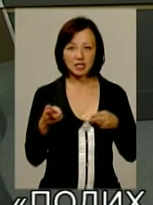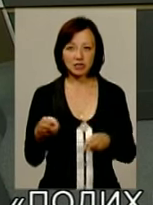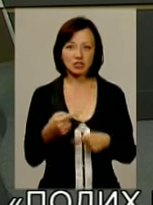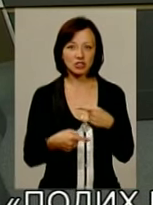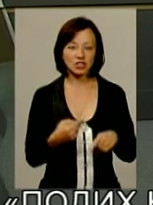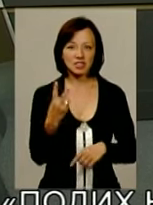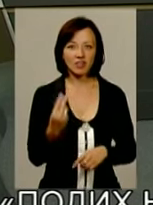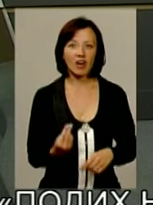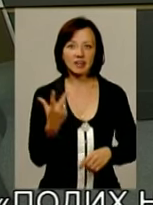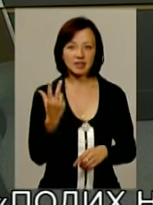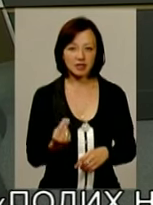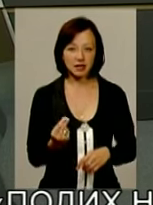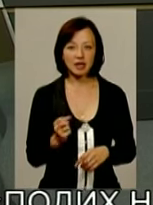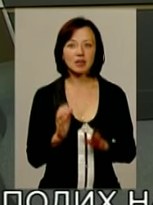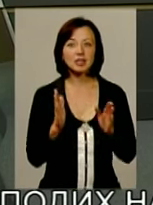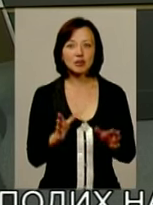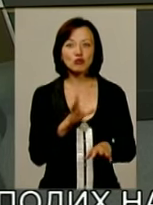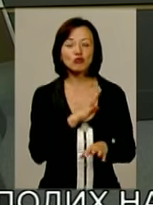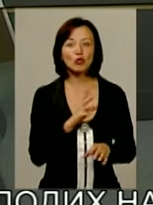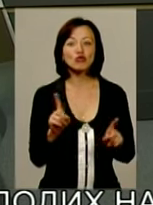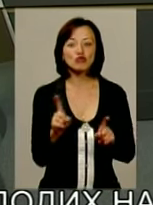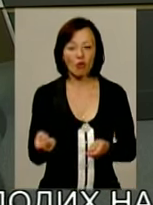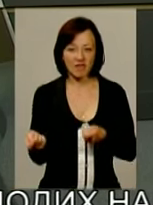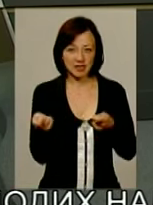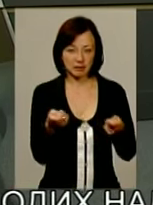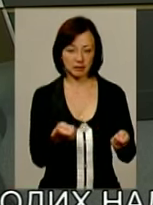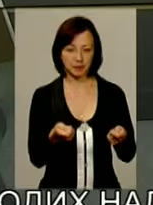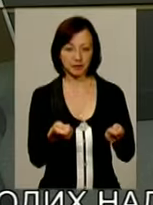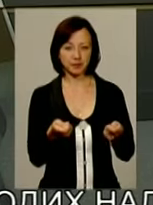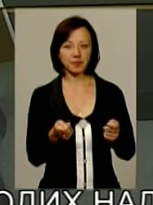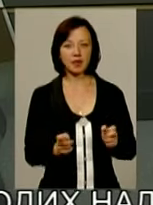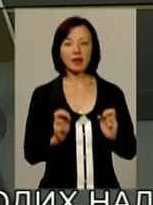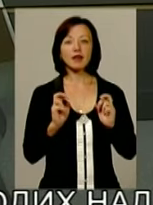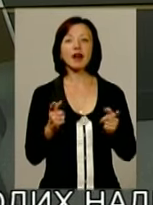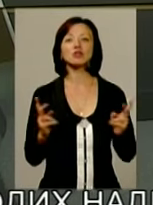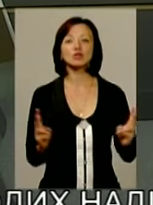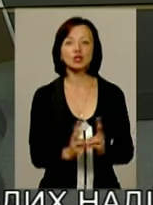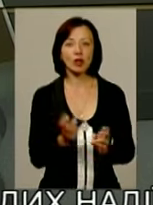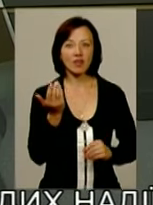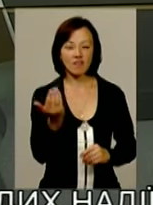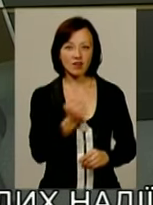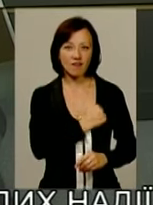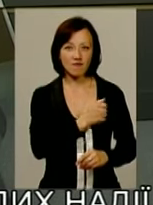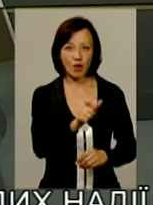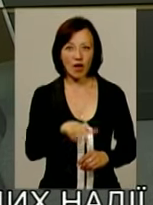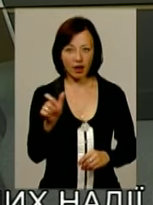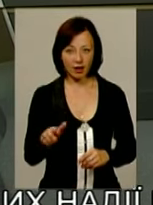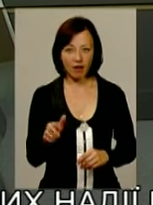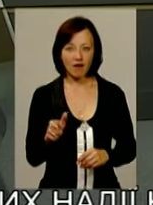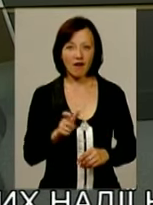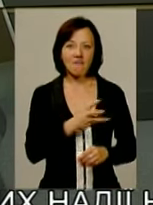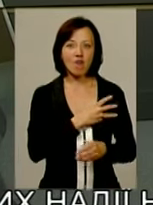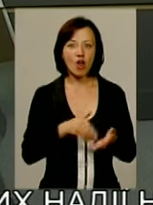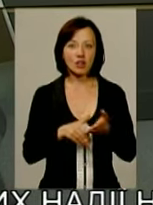після кожного від'їзду, аби було що вести. Як зустрічають вас вояки? Не вас, можливо, а волонтерів